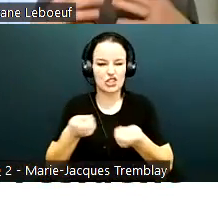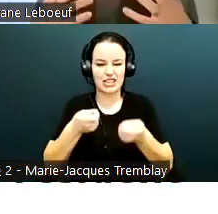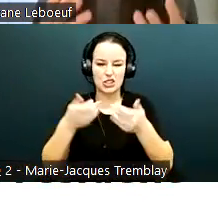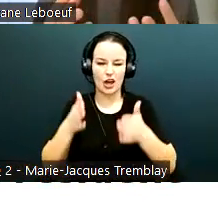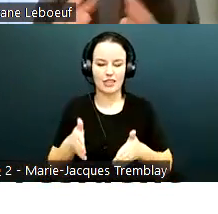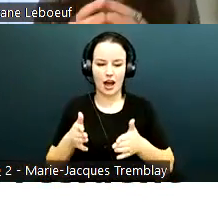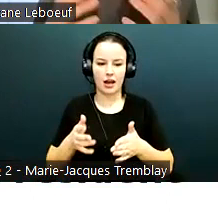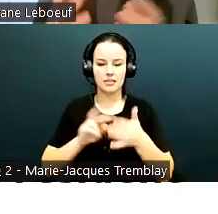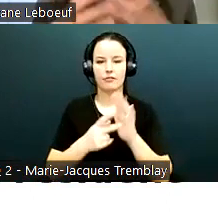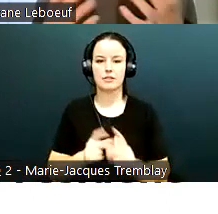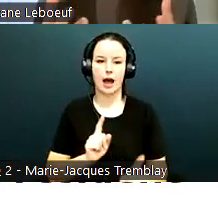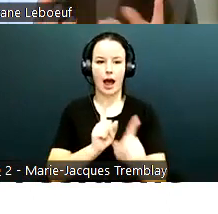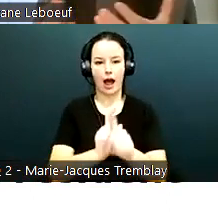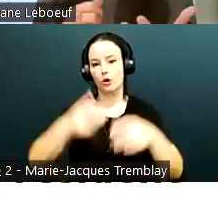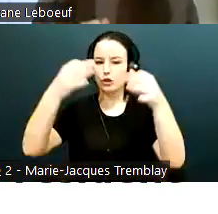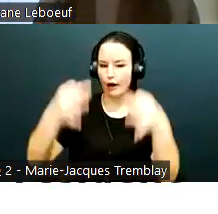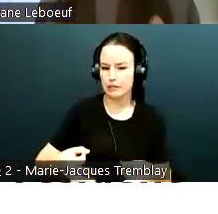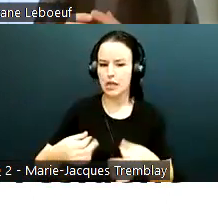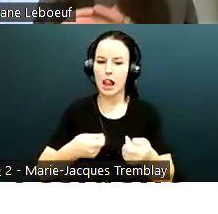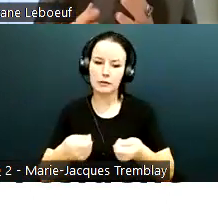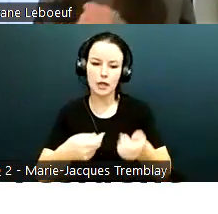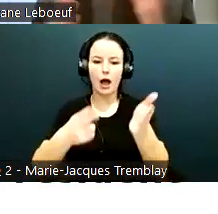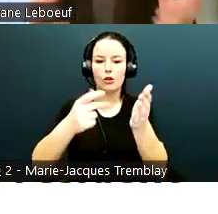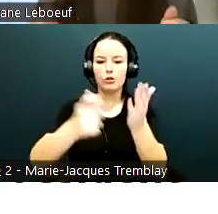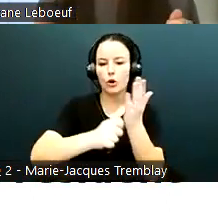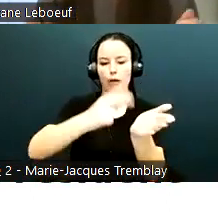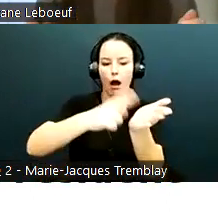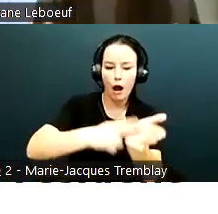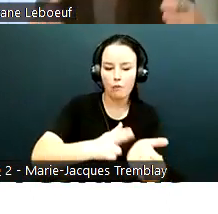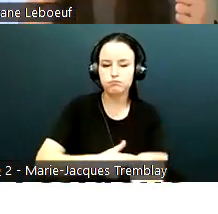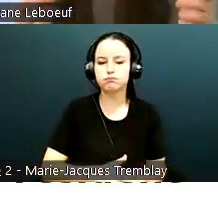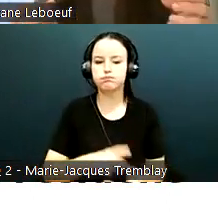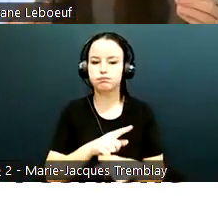a une rencontre plus formelle administrative où on fait signer des documents, on a